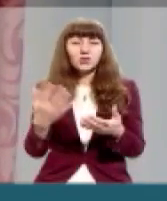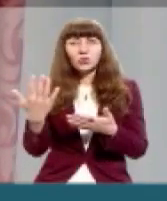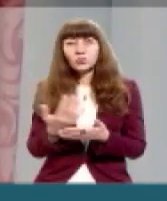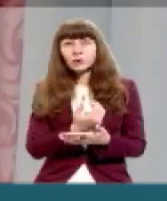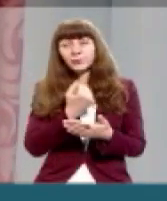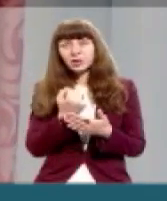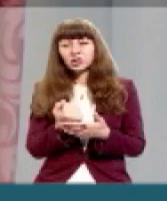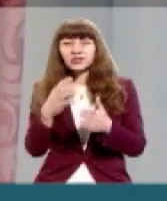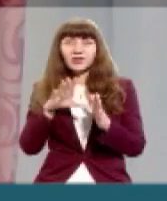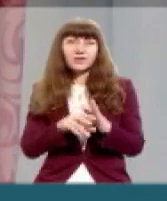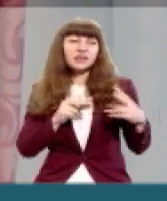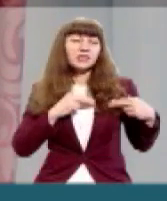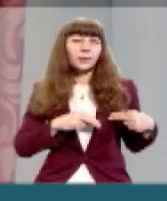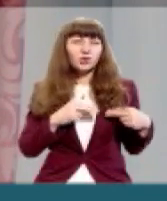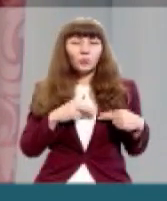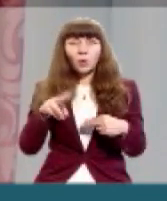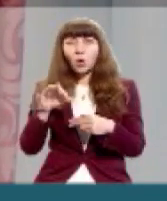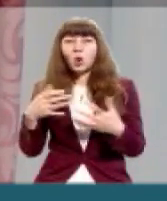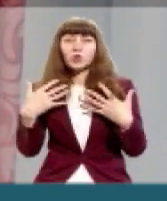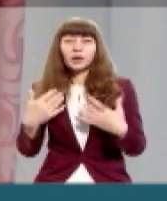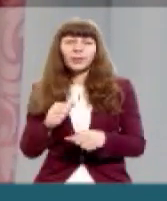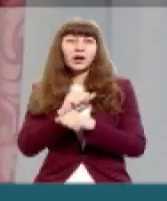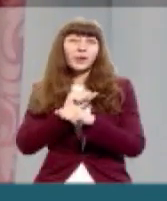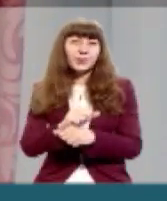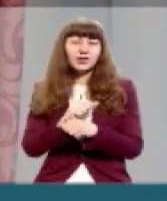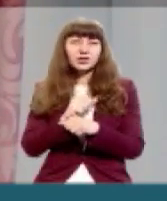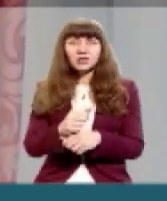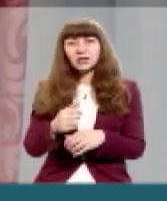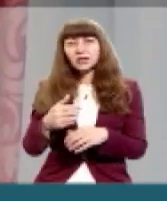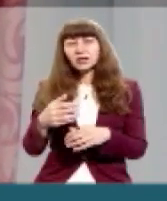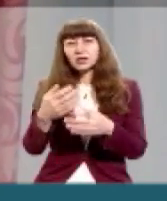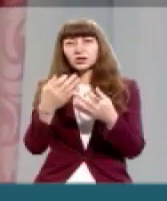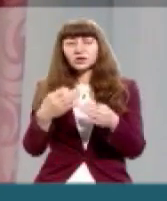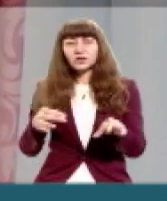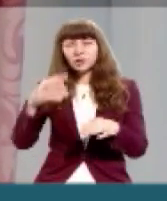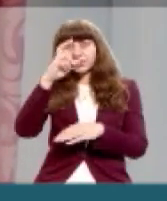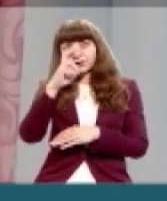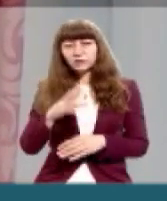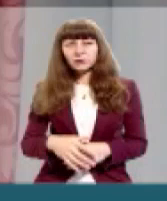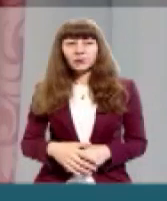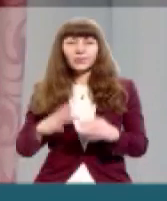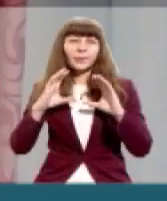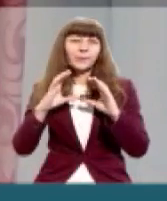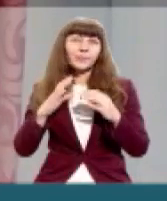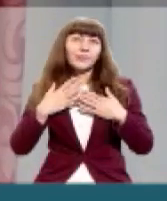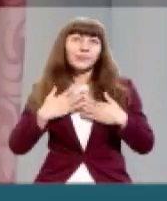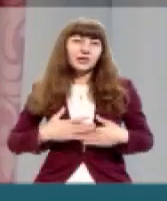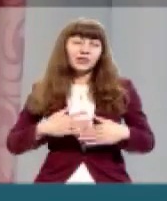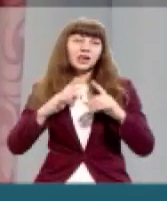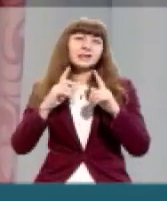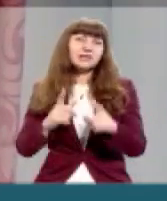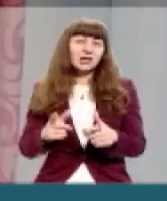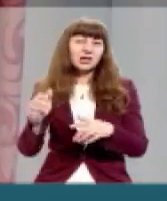в нашем совместном труде по укреплению обороноспособности нашего суверенного государства, мира и согласия